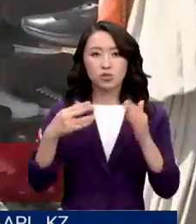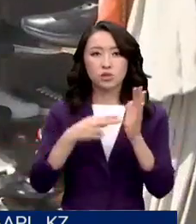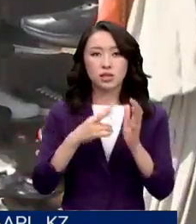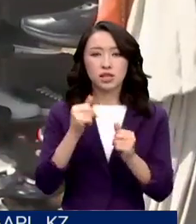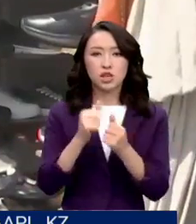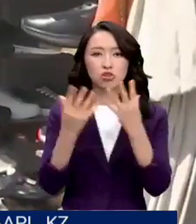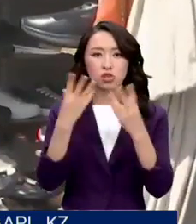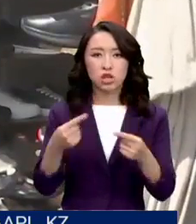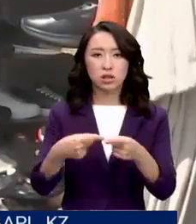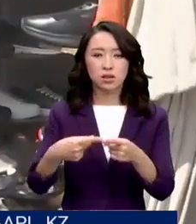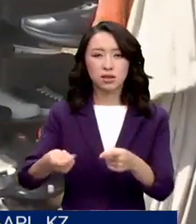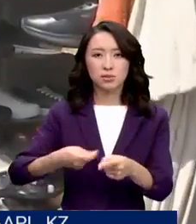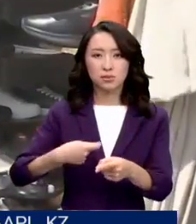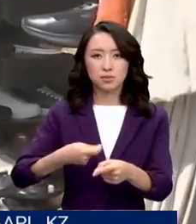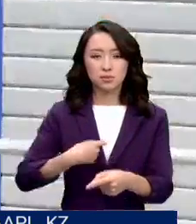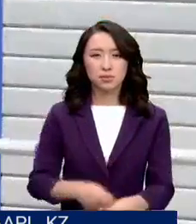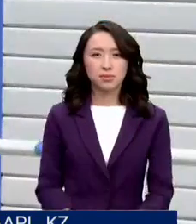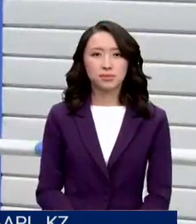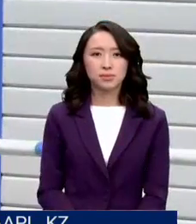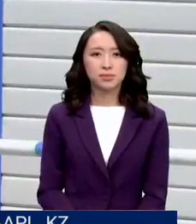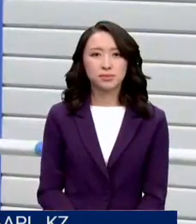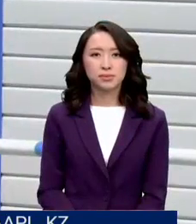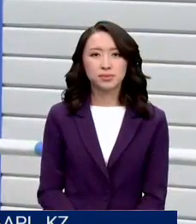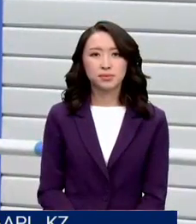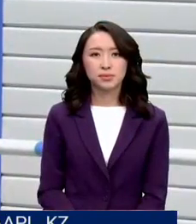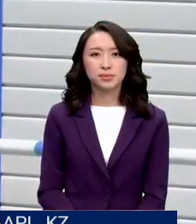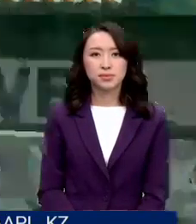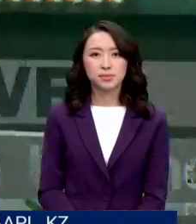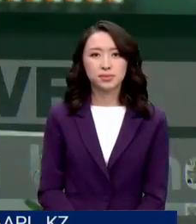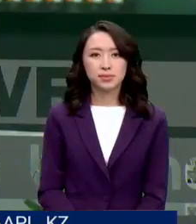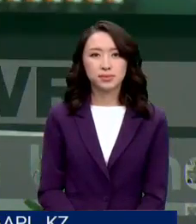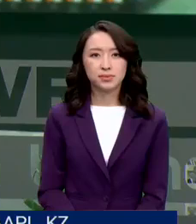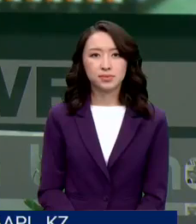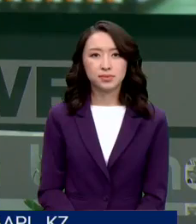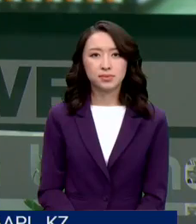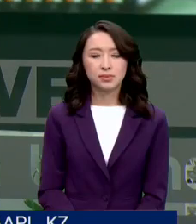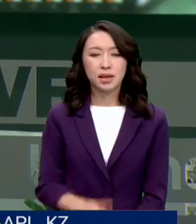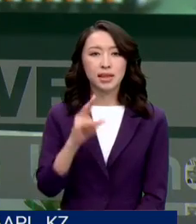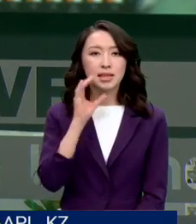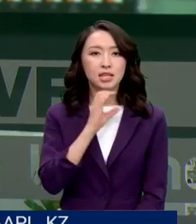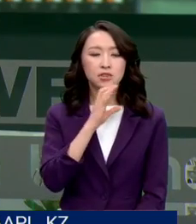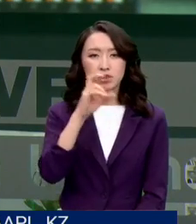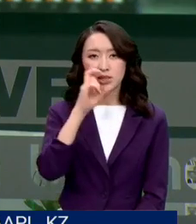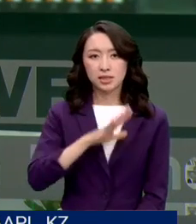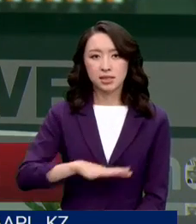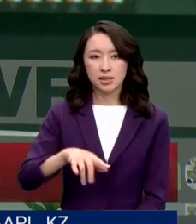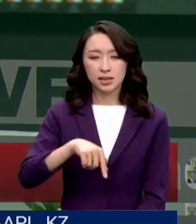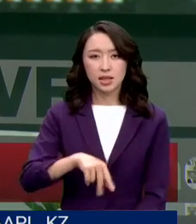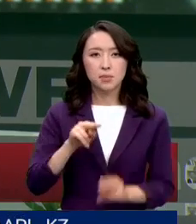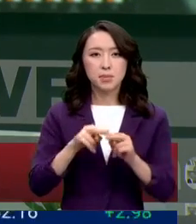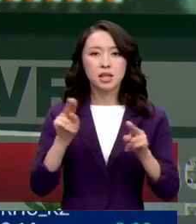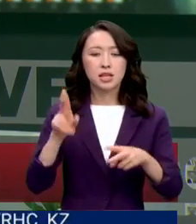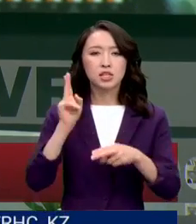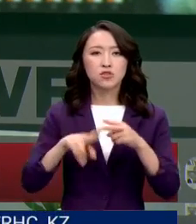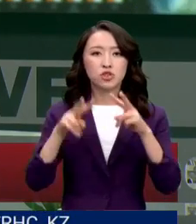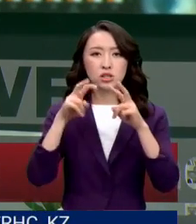аренду торговых мест. А на севере страны, в Петропавловске, завершено